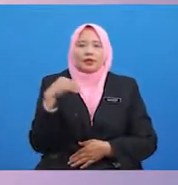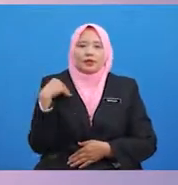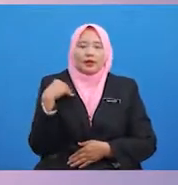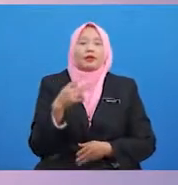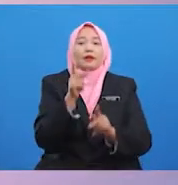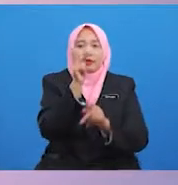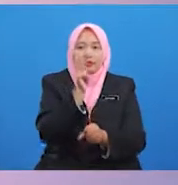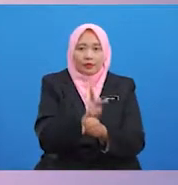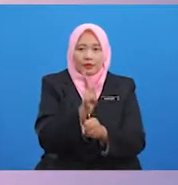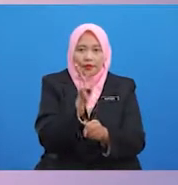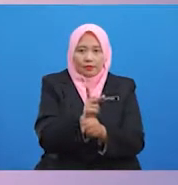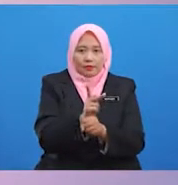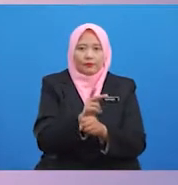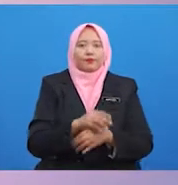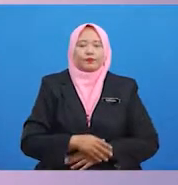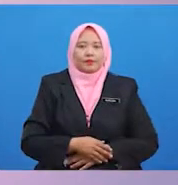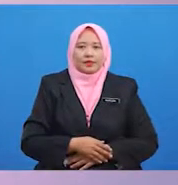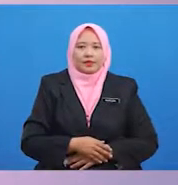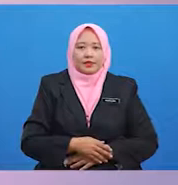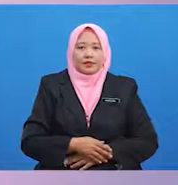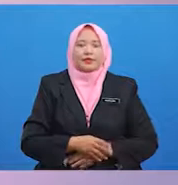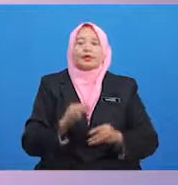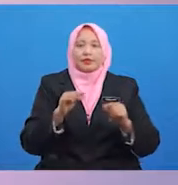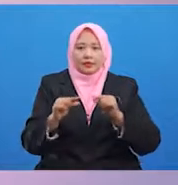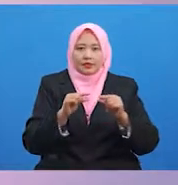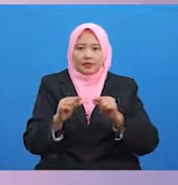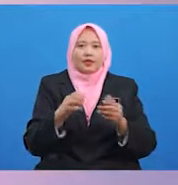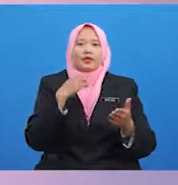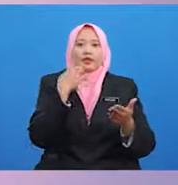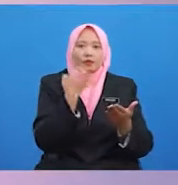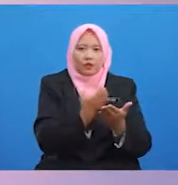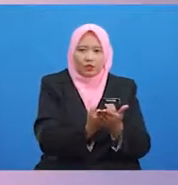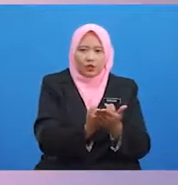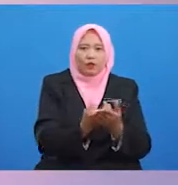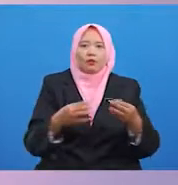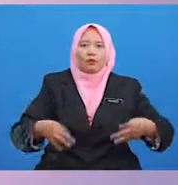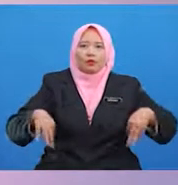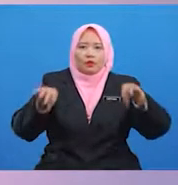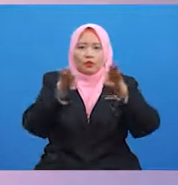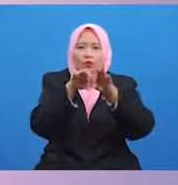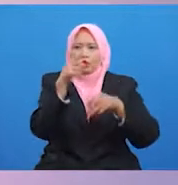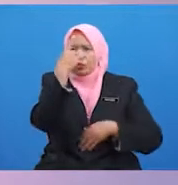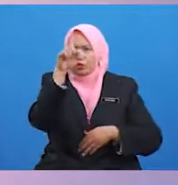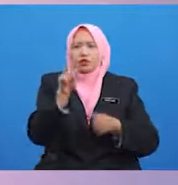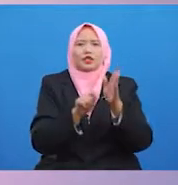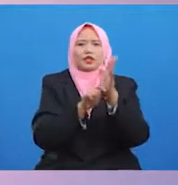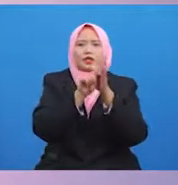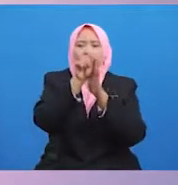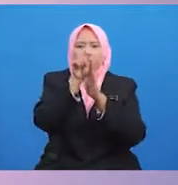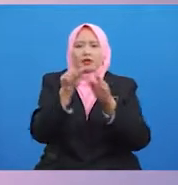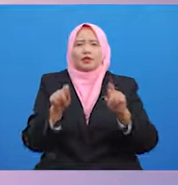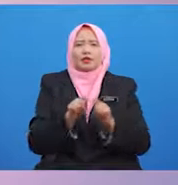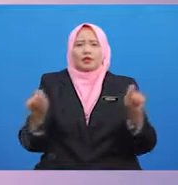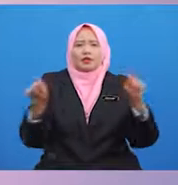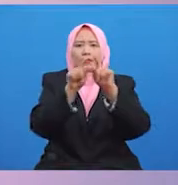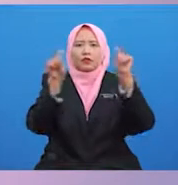Murid-murid, kegiatan ekonomi ini sememangnya penting untuk meningkatkan taraf hidup